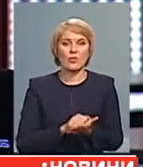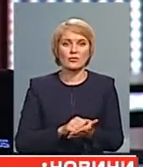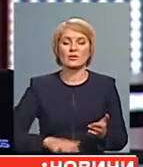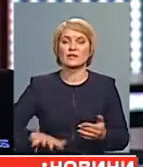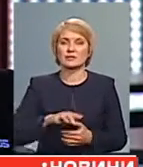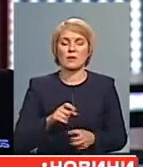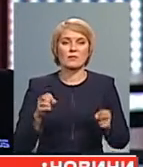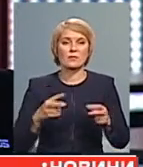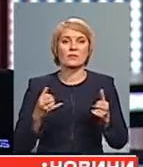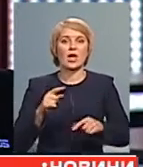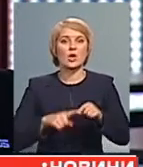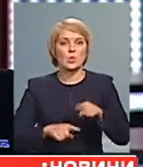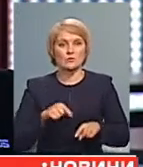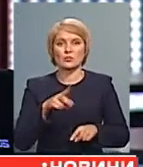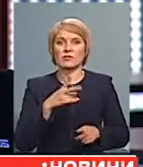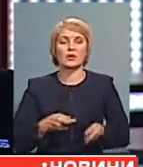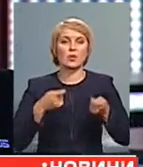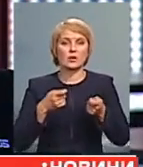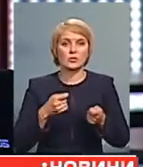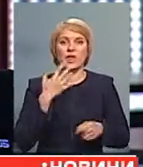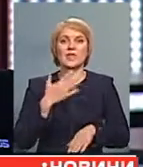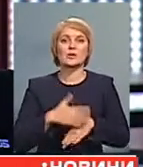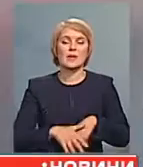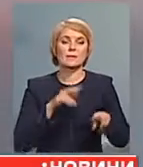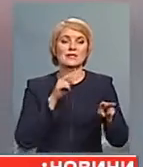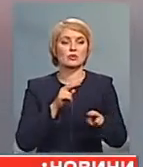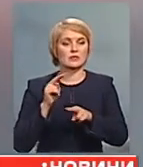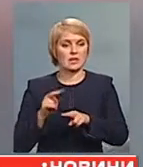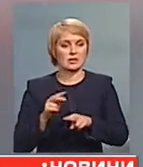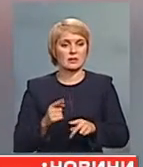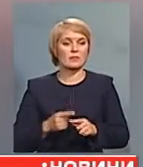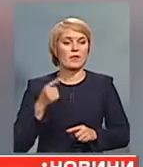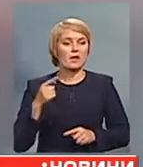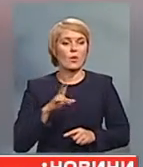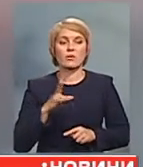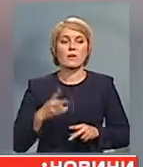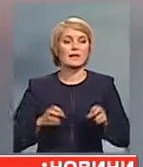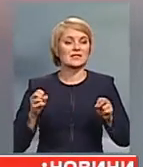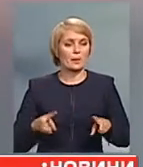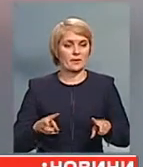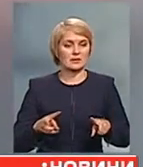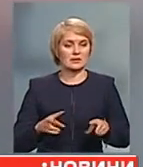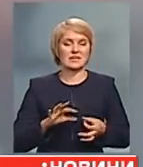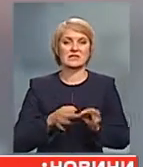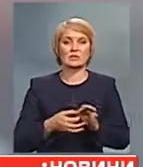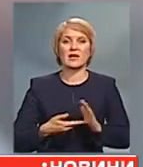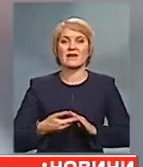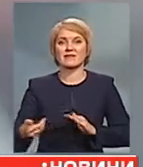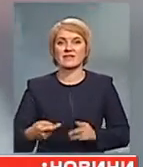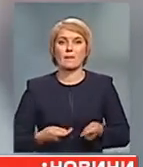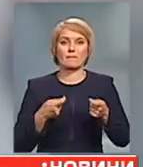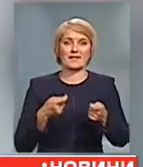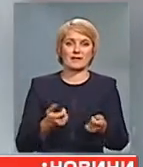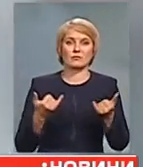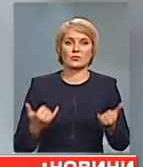Савченко, і туди не доїдуть іноземні спостерігачі. Там далеко, небезпечно, складно з визовами, складно з приїздом. От сьогодні у